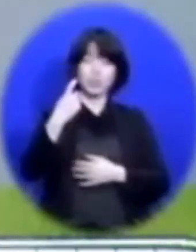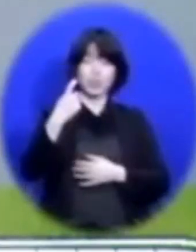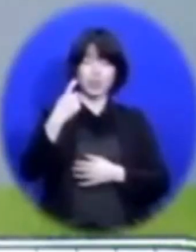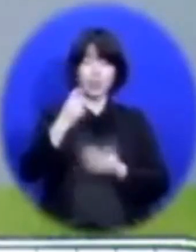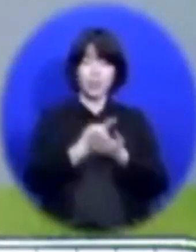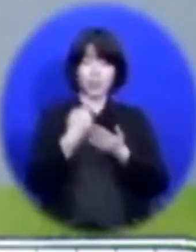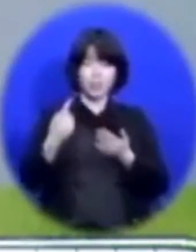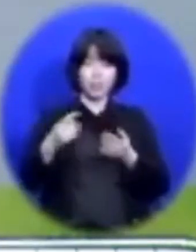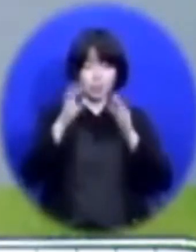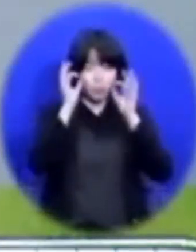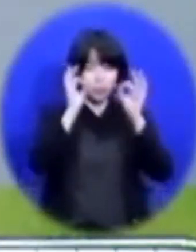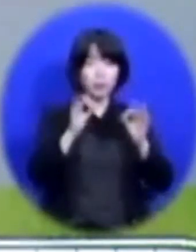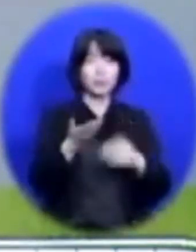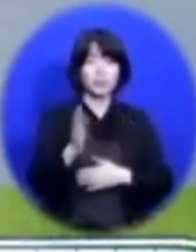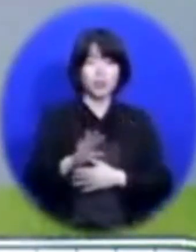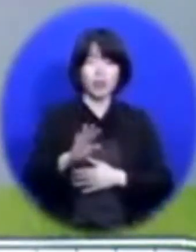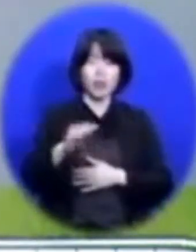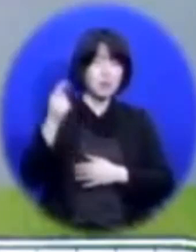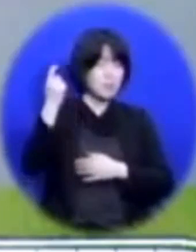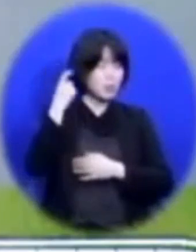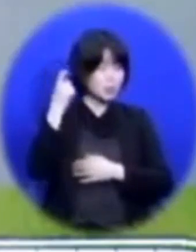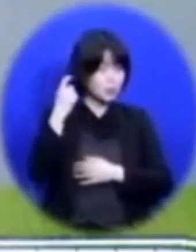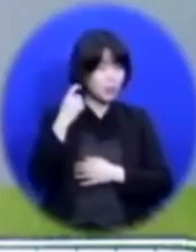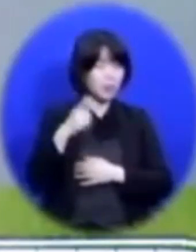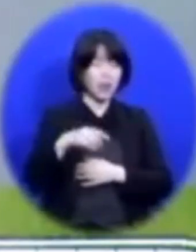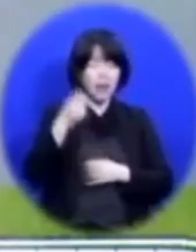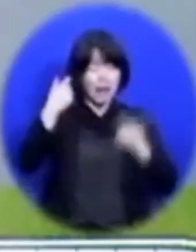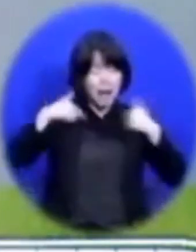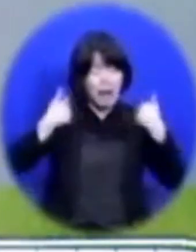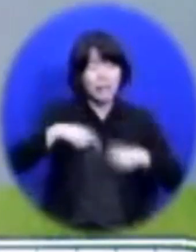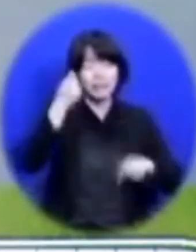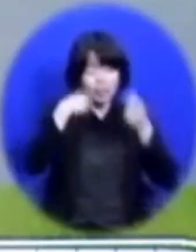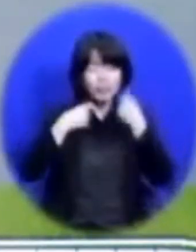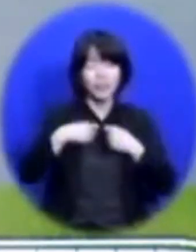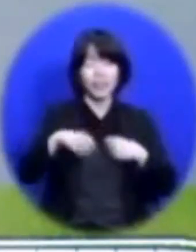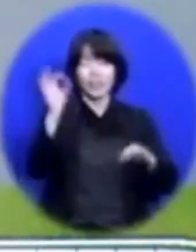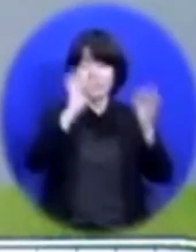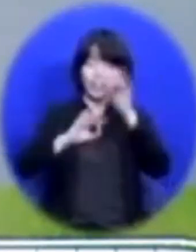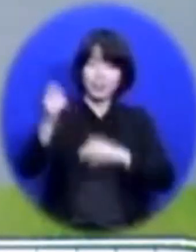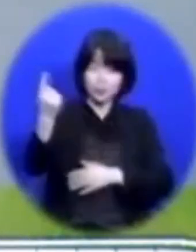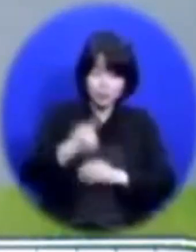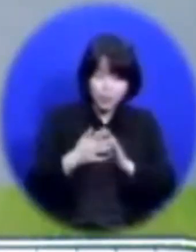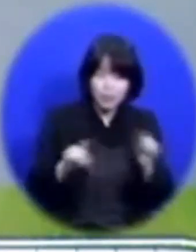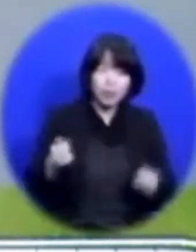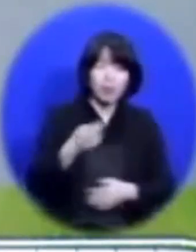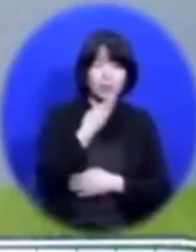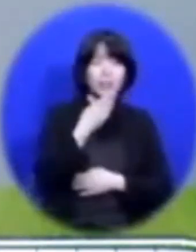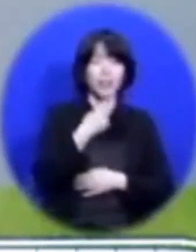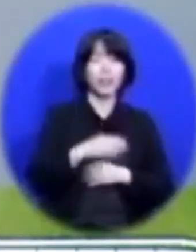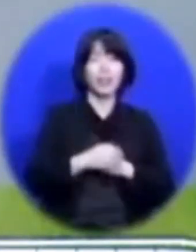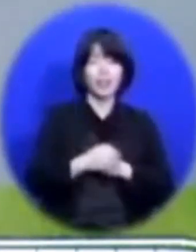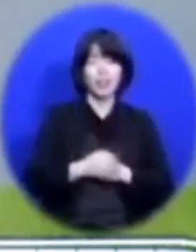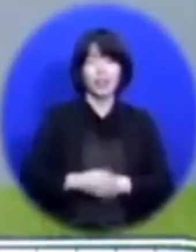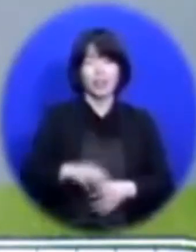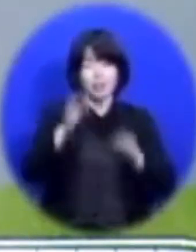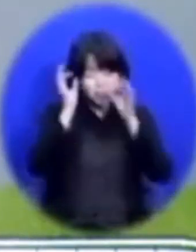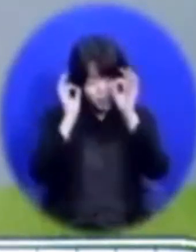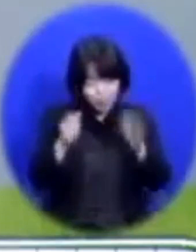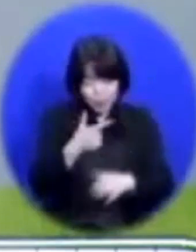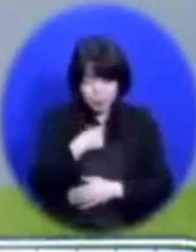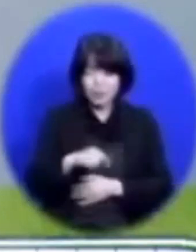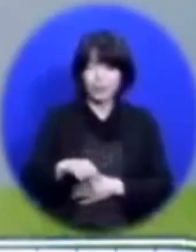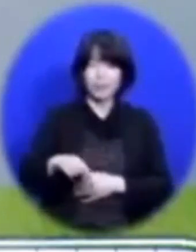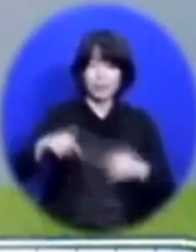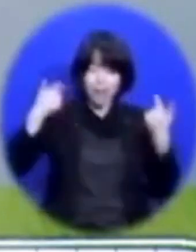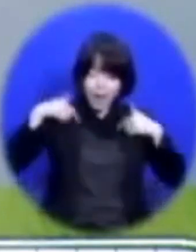나중에제가 매일울고,아무도 찾아오지않고, 그들을